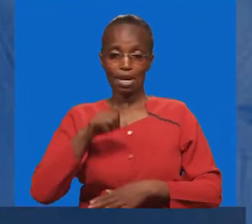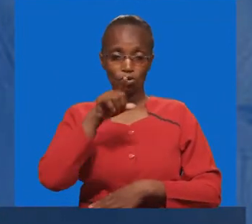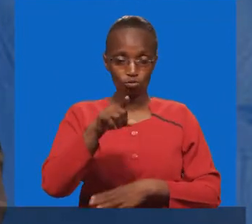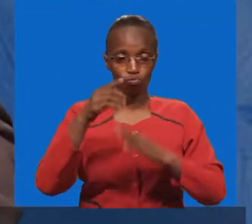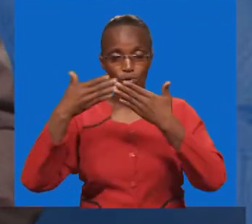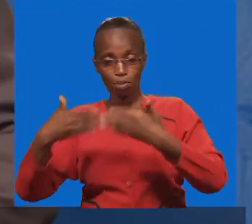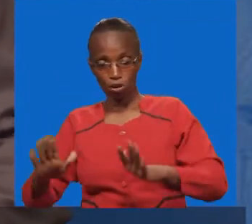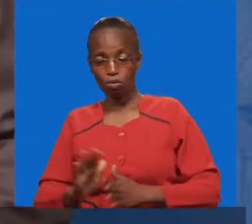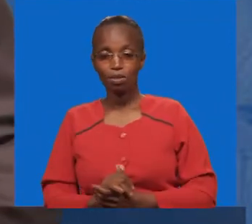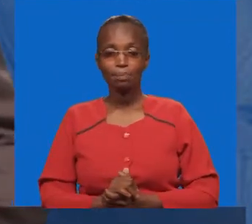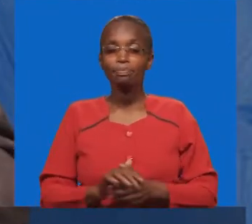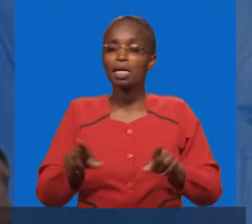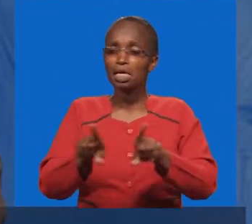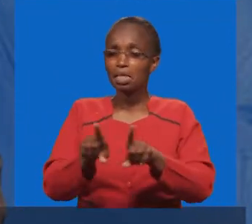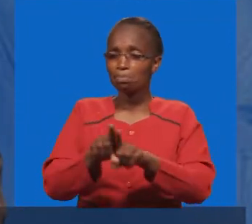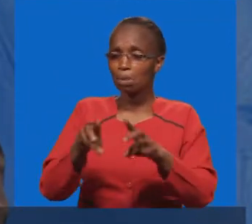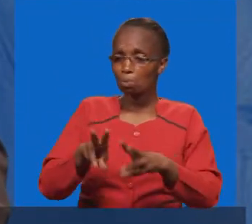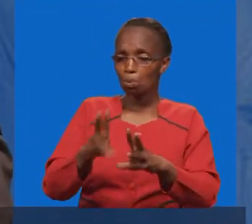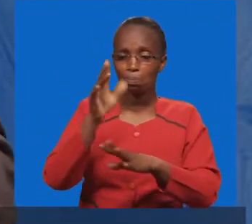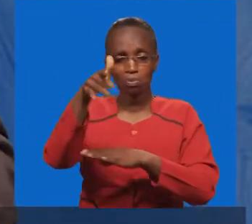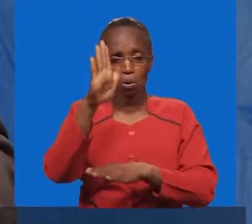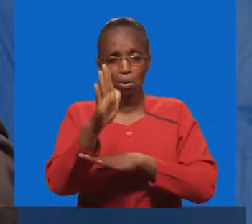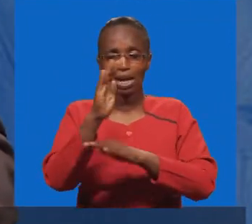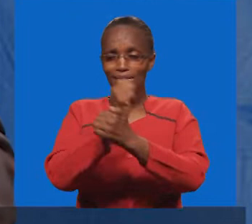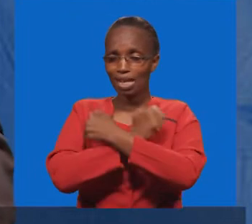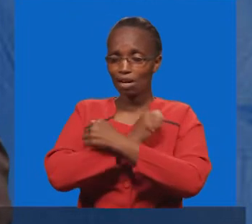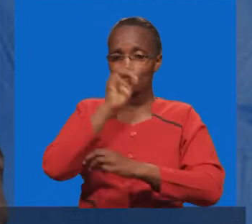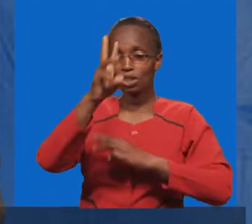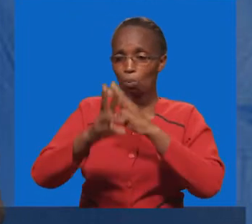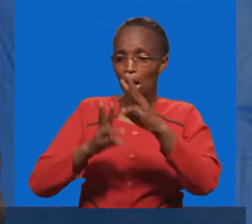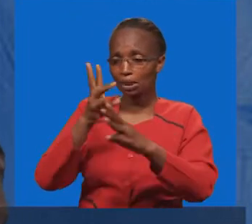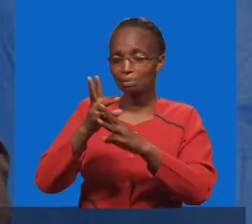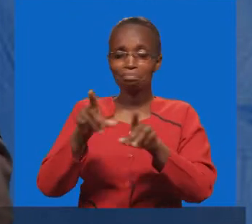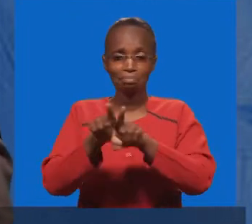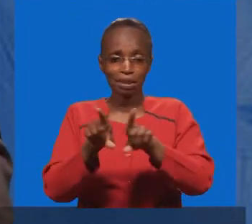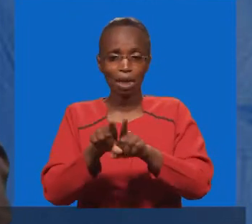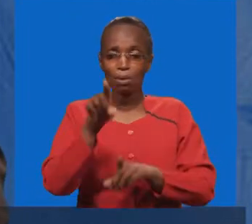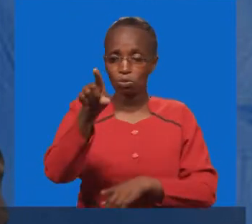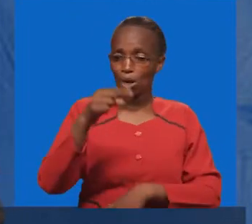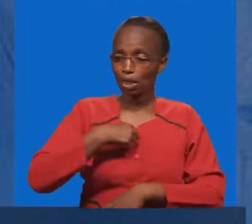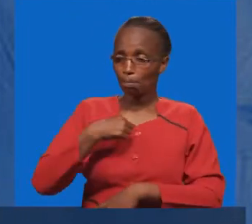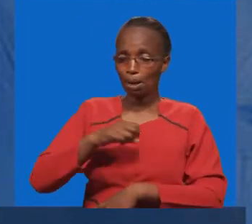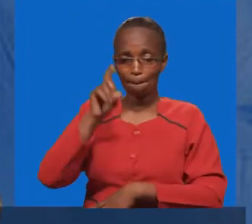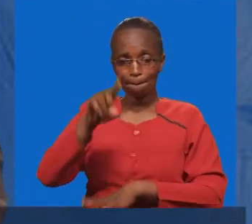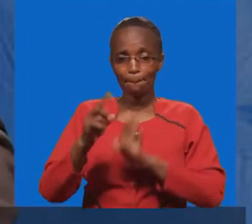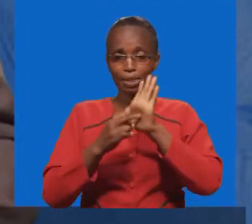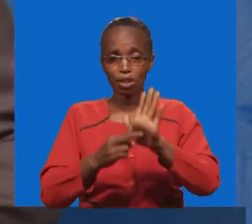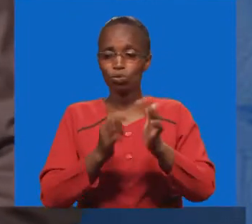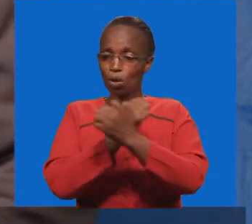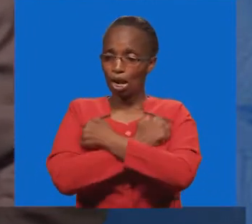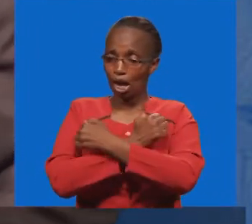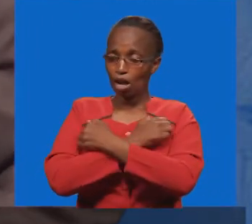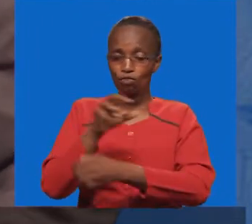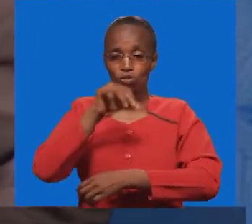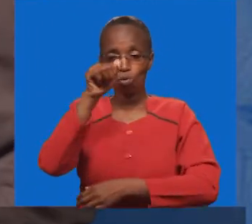hangetaka tukaweze kuangamia ama kupotea. Vile Mungu aliupenda ulimwengu, mimi na wewe tunapaswa